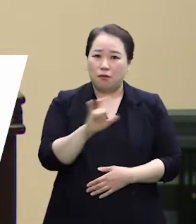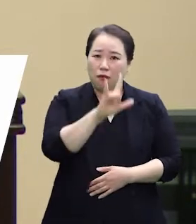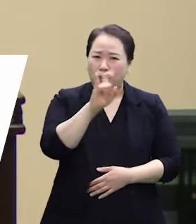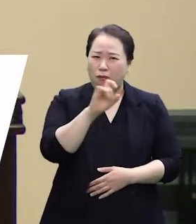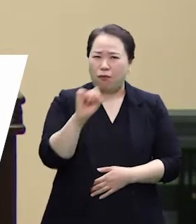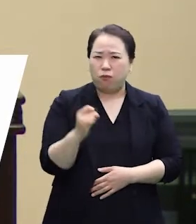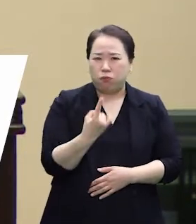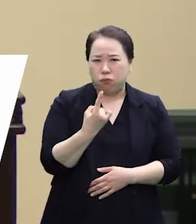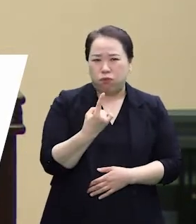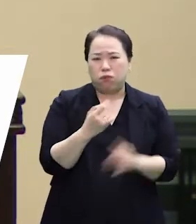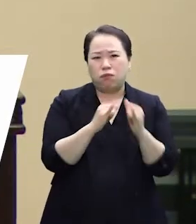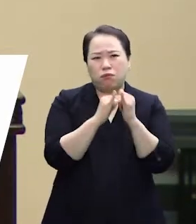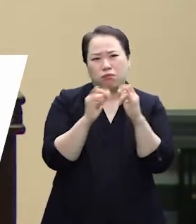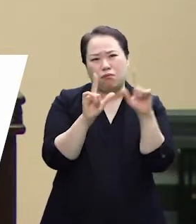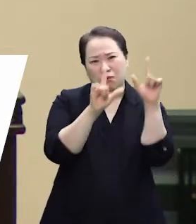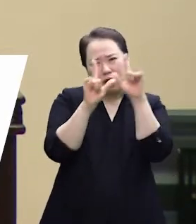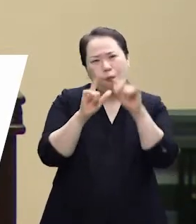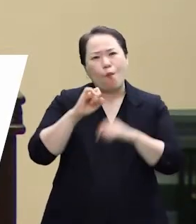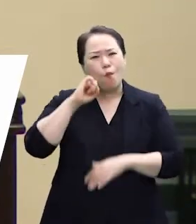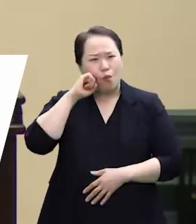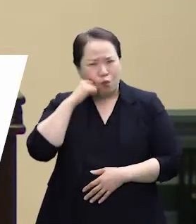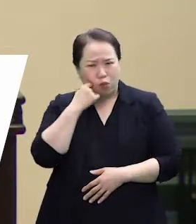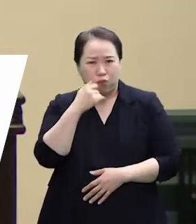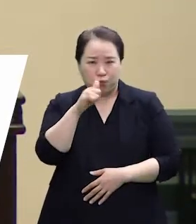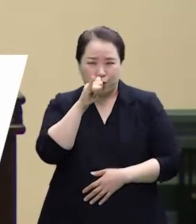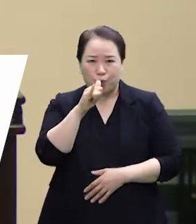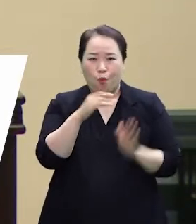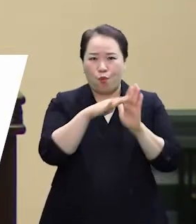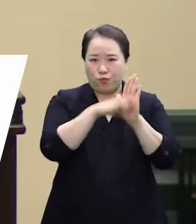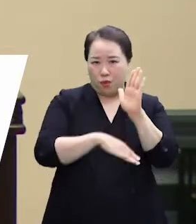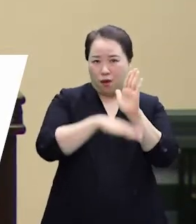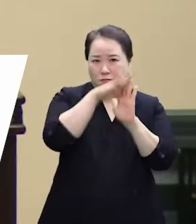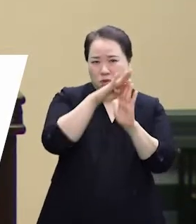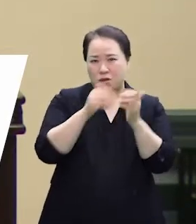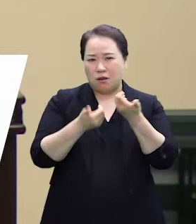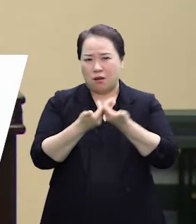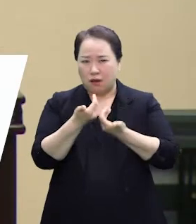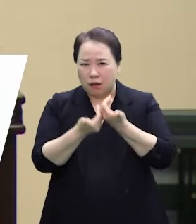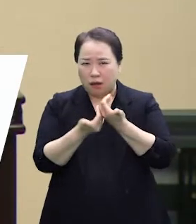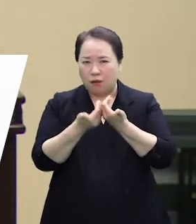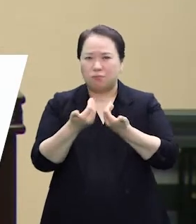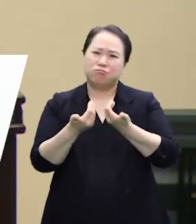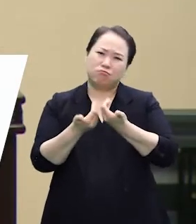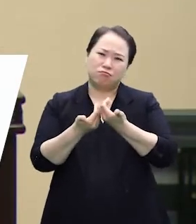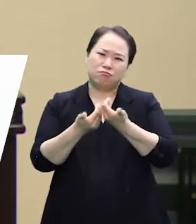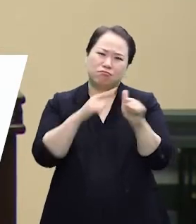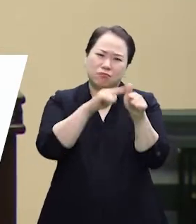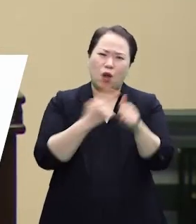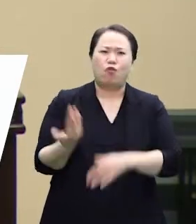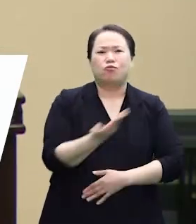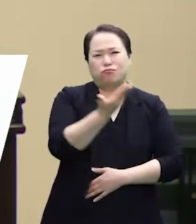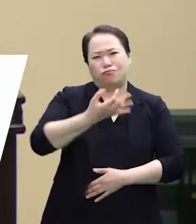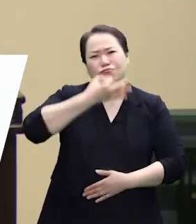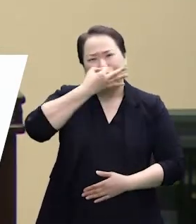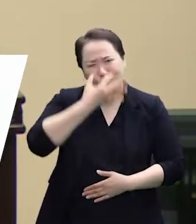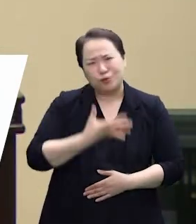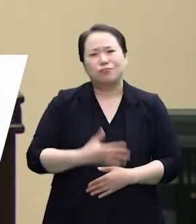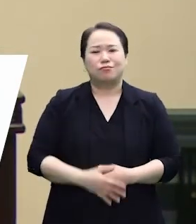코로나19로 민생은 어렵고 남북관계의 긴장으로 도민들의 힘들어하고